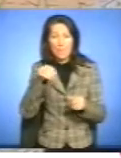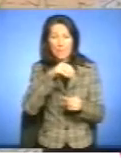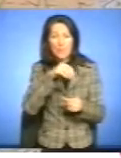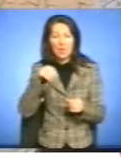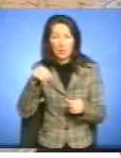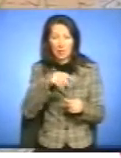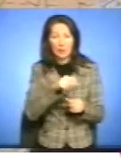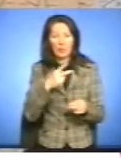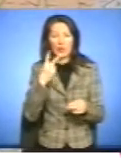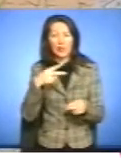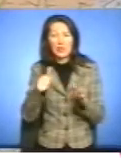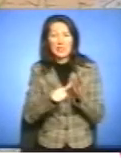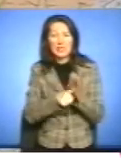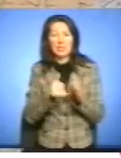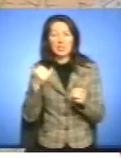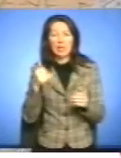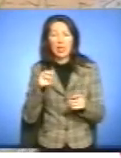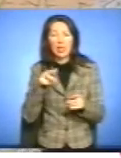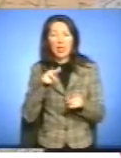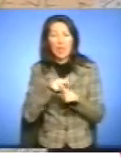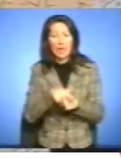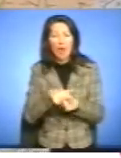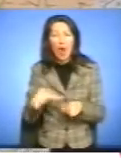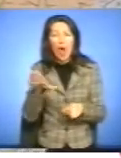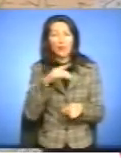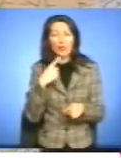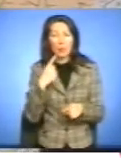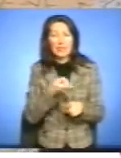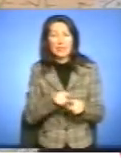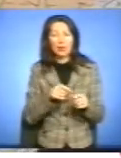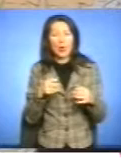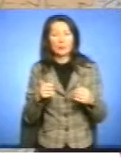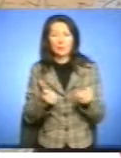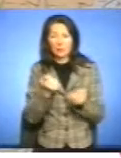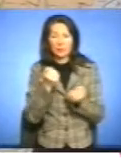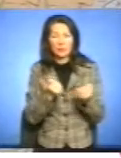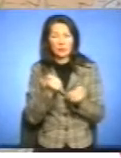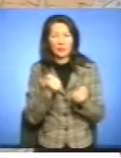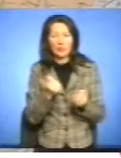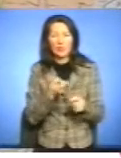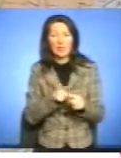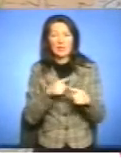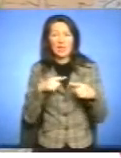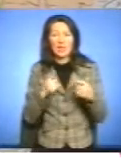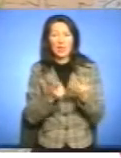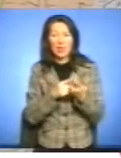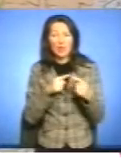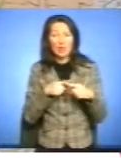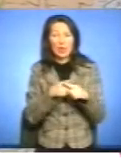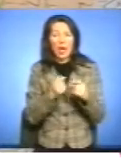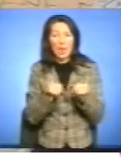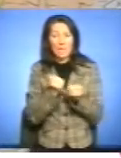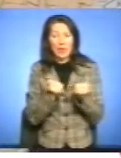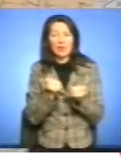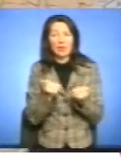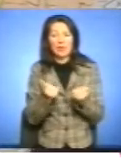26 навантажувачів по всій області. Однак цього транспорту, певно, що цієї кількості техніки в нас